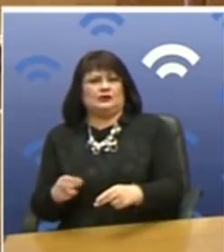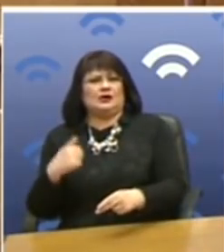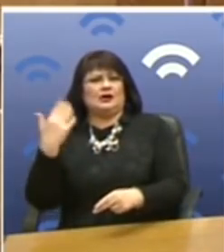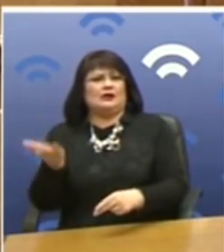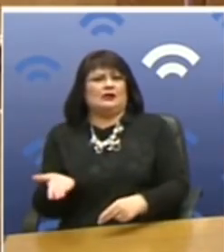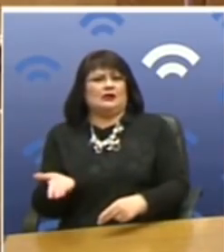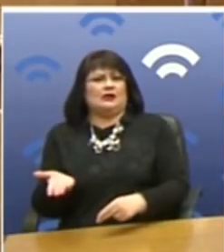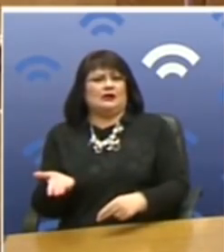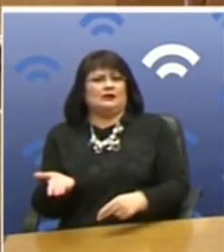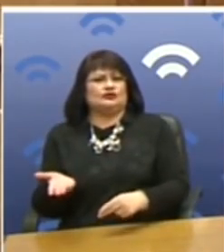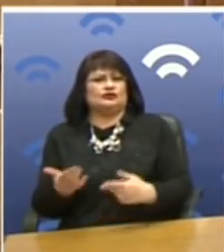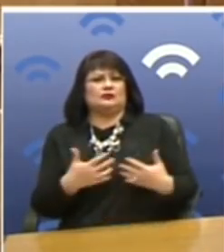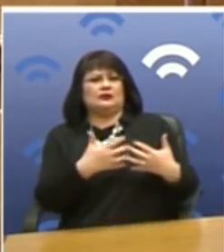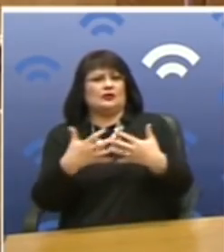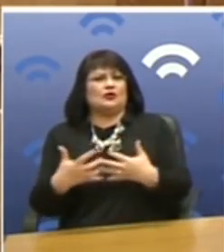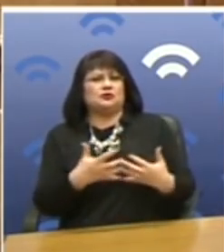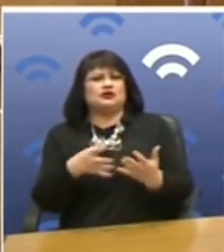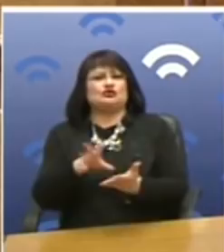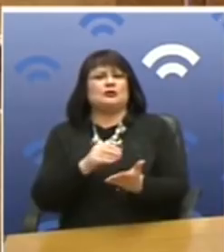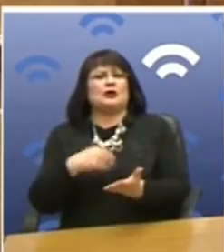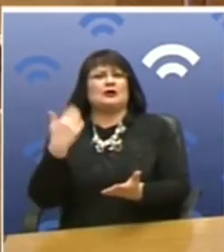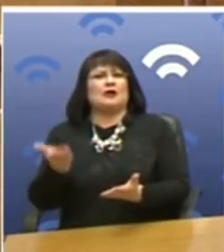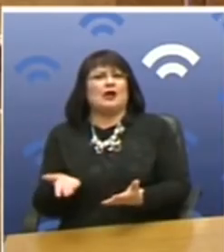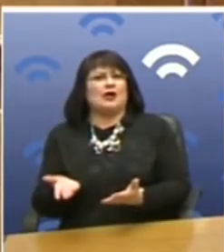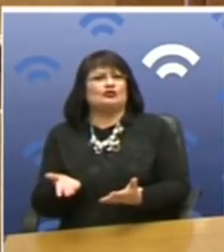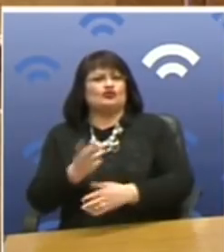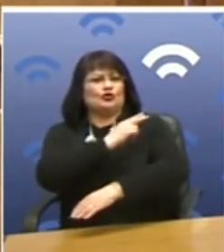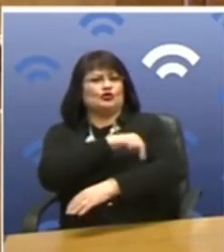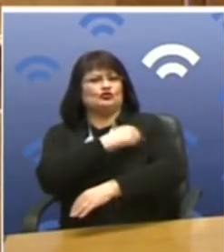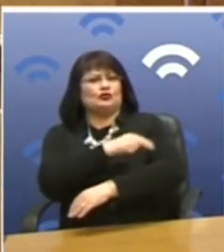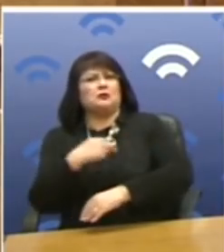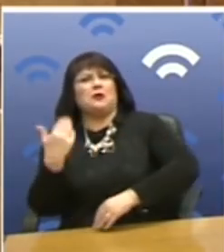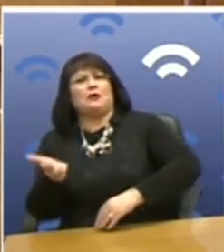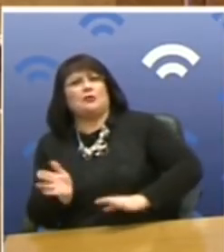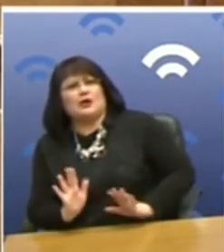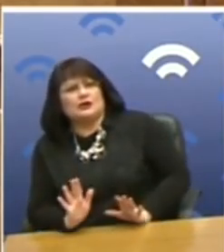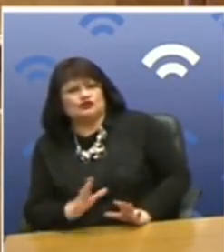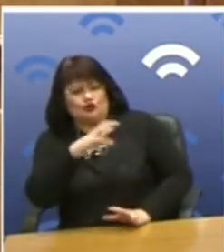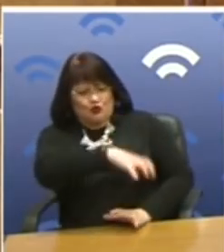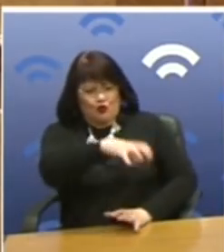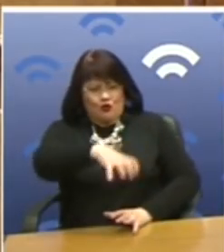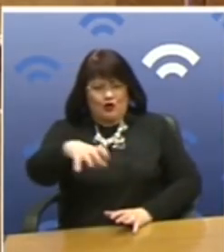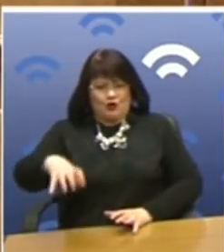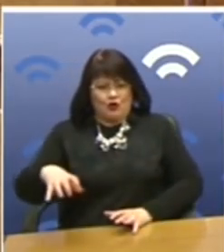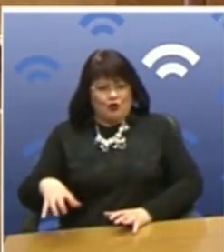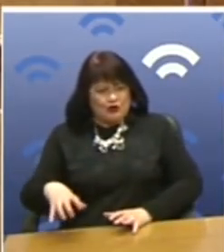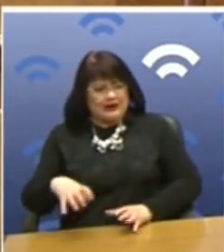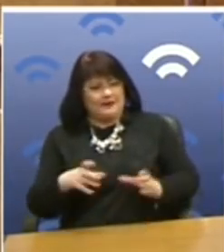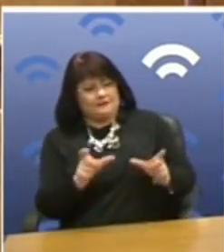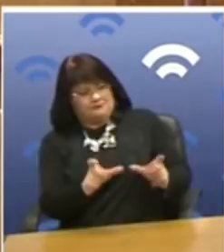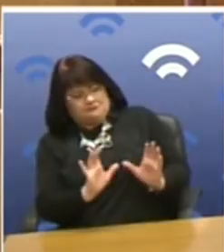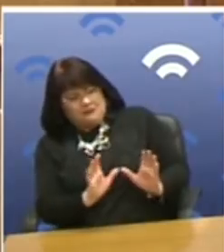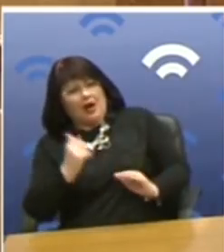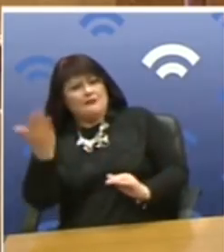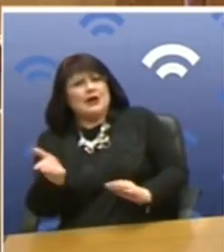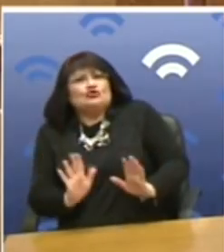των εργοστασίων, των σούπερ μάρκετ, των νοσοκομείων, άλλων μεγάλων χώρων δουλειάς, εκεί όπου